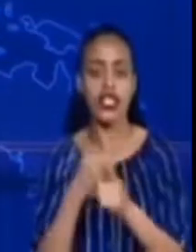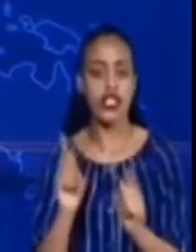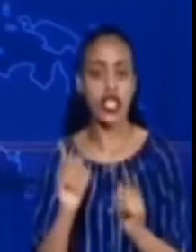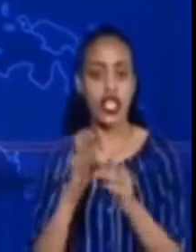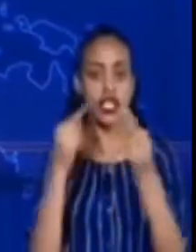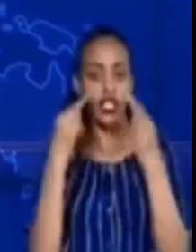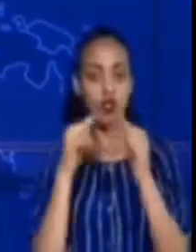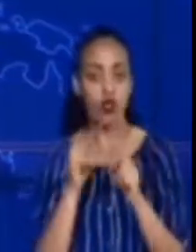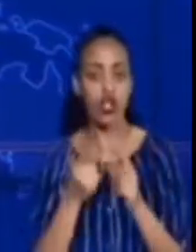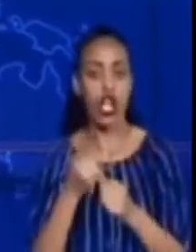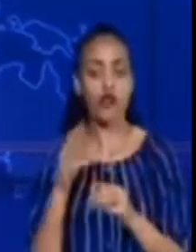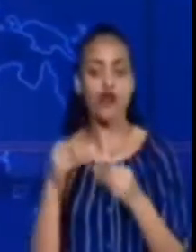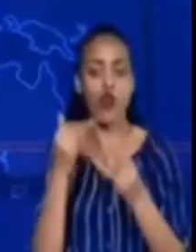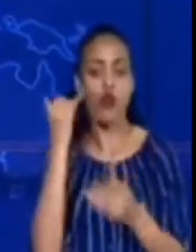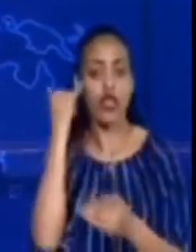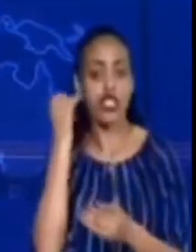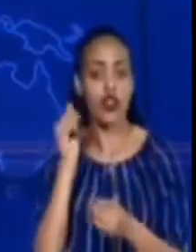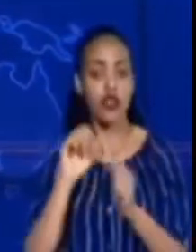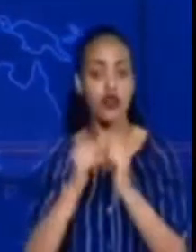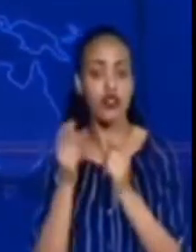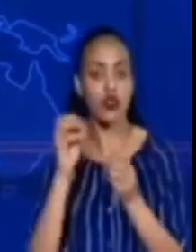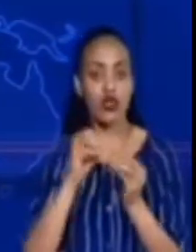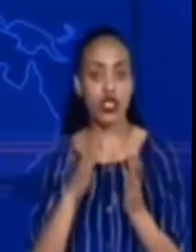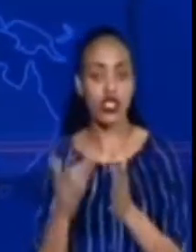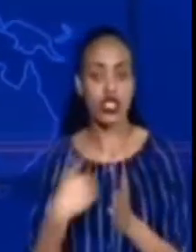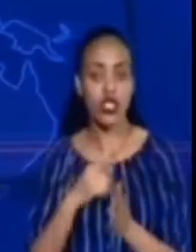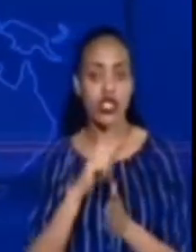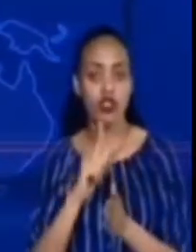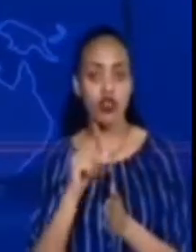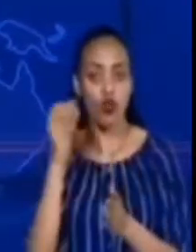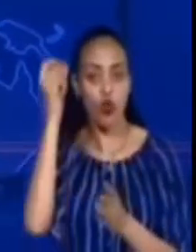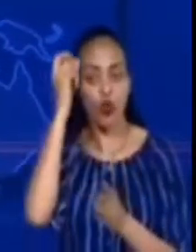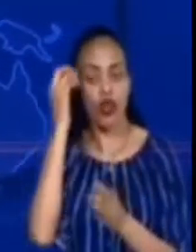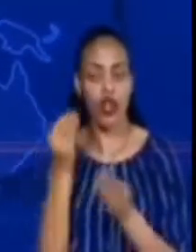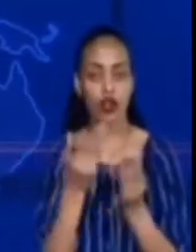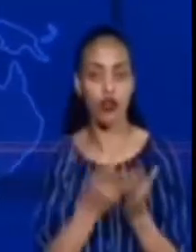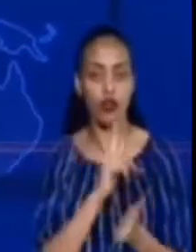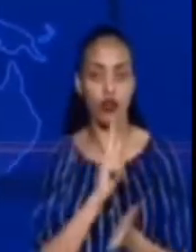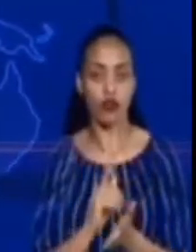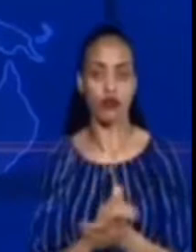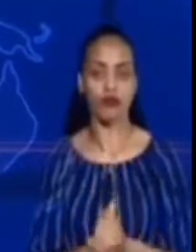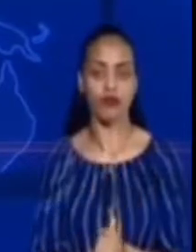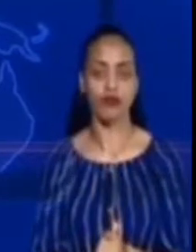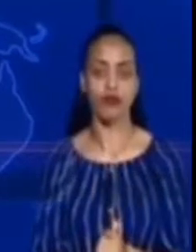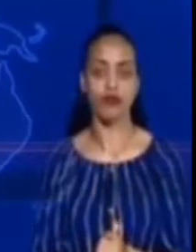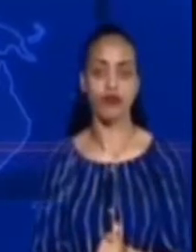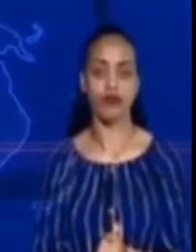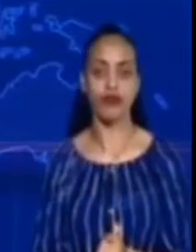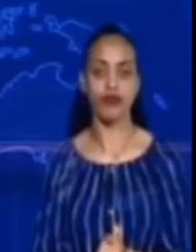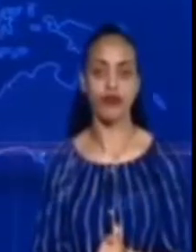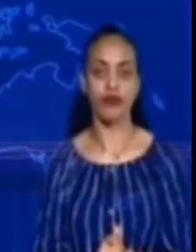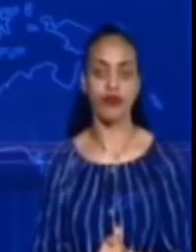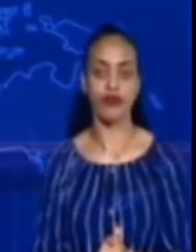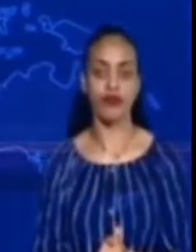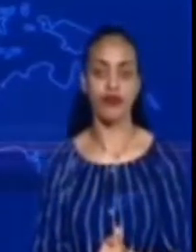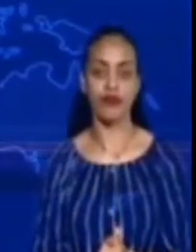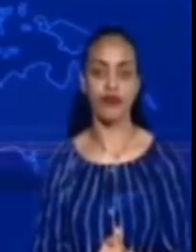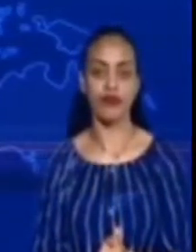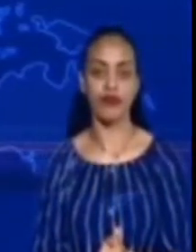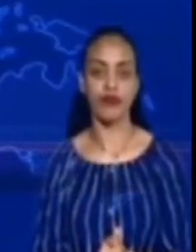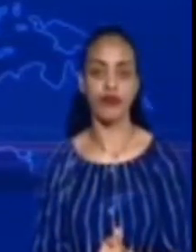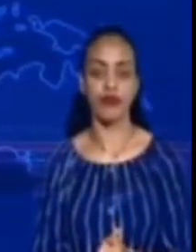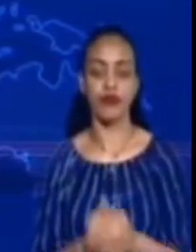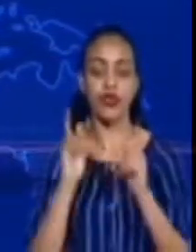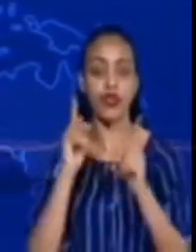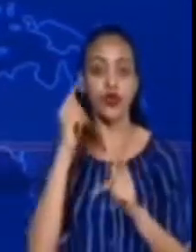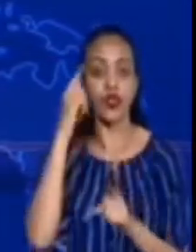አታክ ለማድረግ እሱ አታክ እንደሚያደርገኝ ለኔም ደግሞ መልስ ግብረ መልስ መስሱ መስተላልብኝ ያርኩን አይመኒታ ብላችሁ ብትገቡ ዩቲዩብ